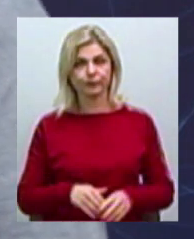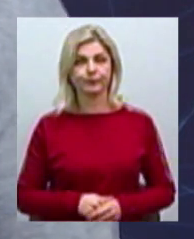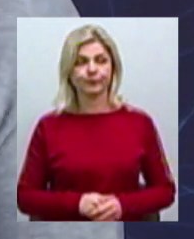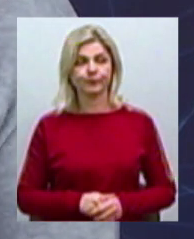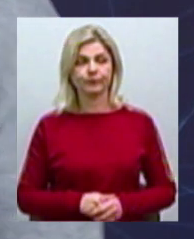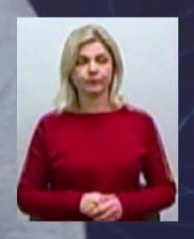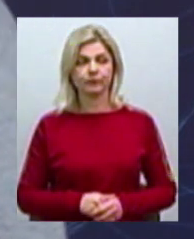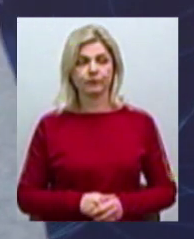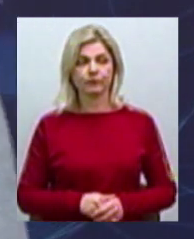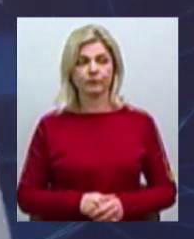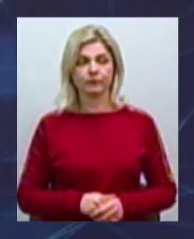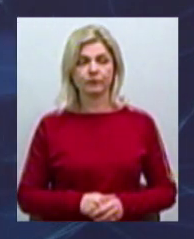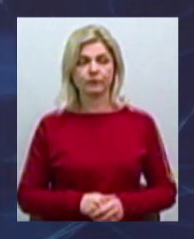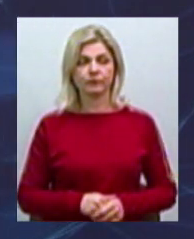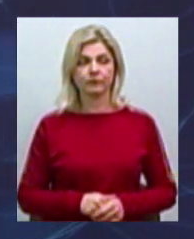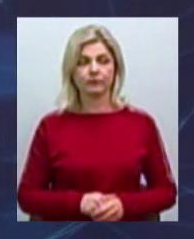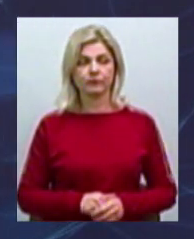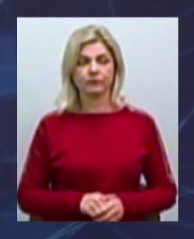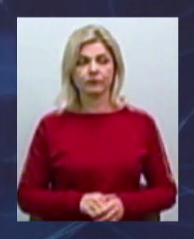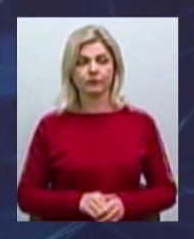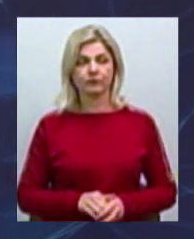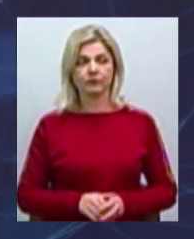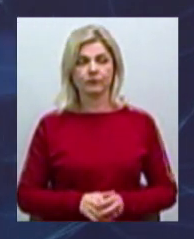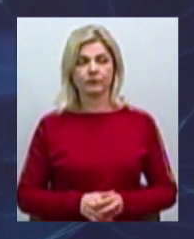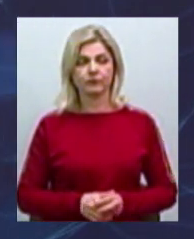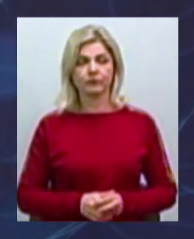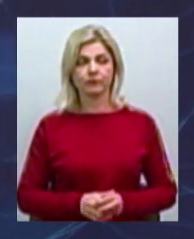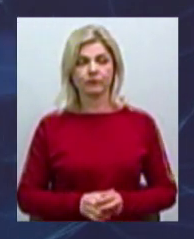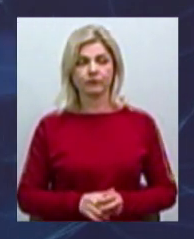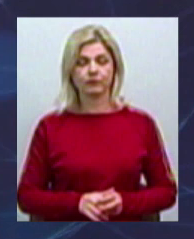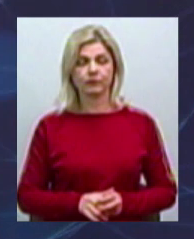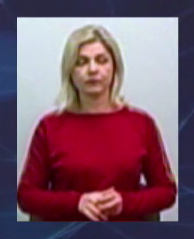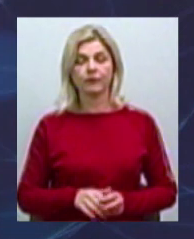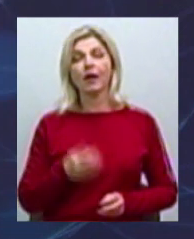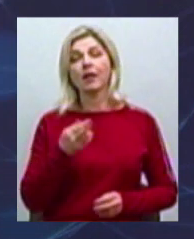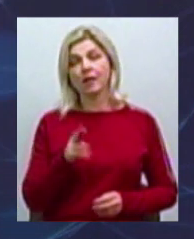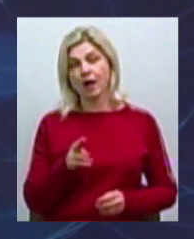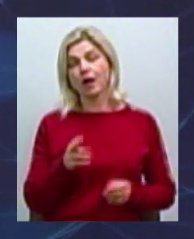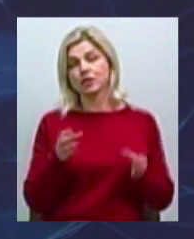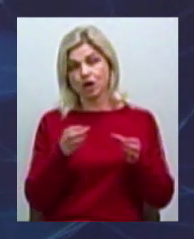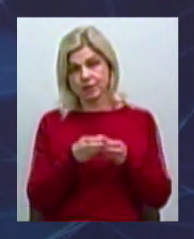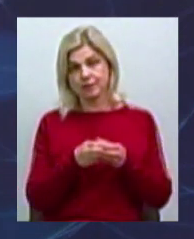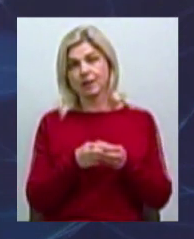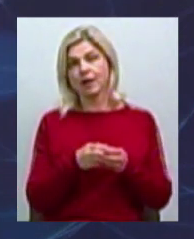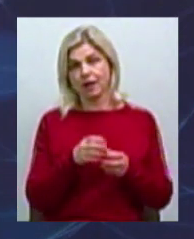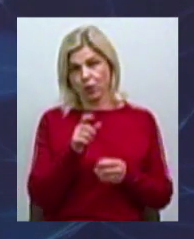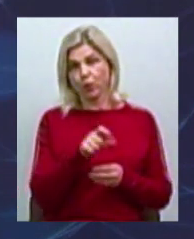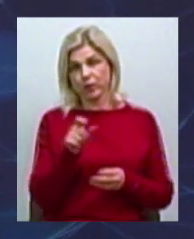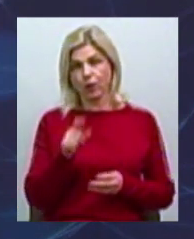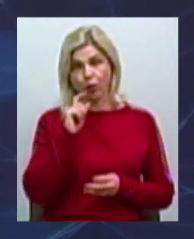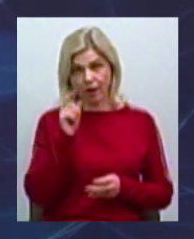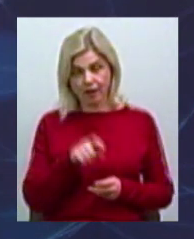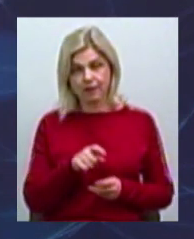Але ну, в більш ширшому контексті варто говорити, що для певної частини українського суспільства це